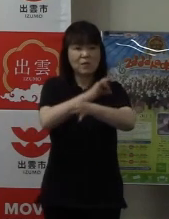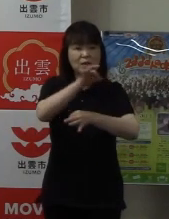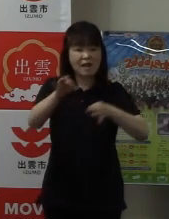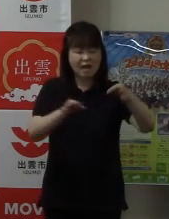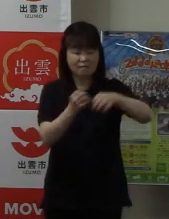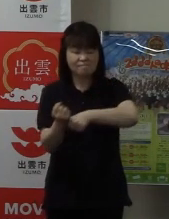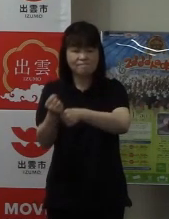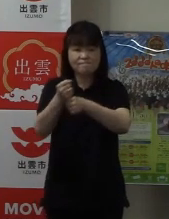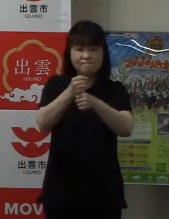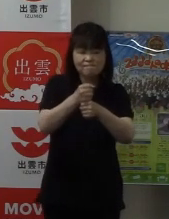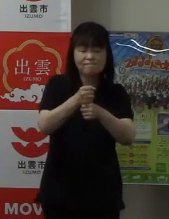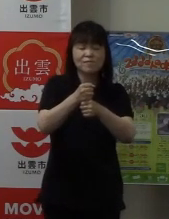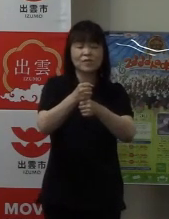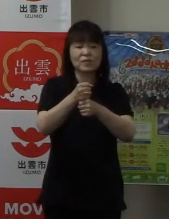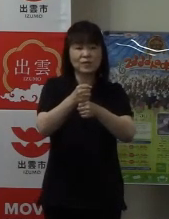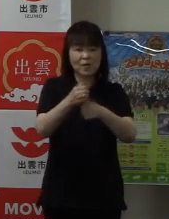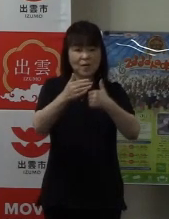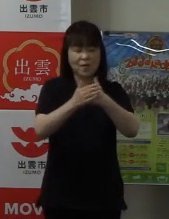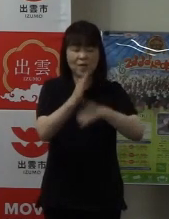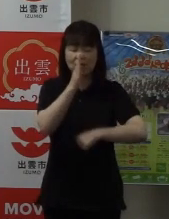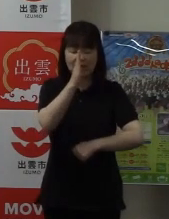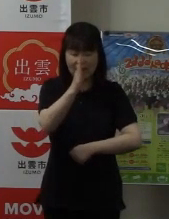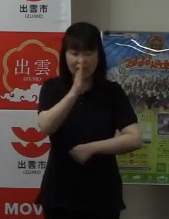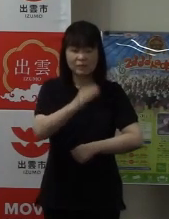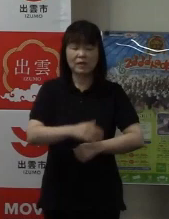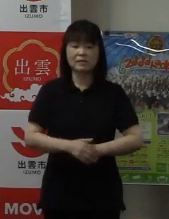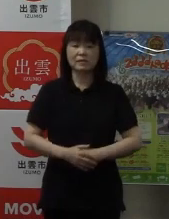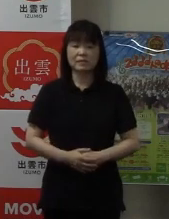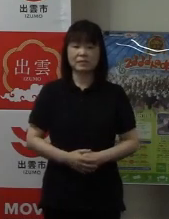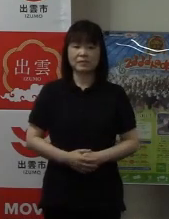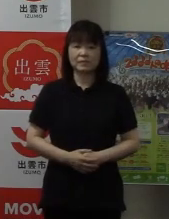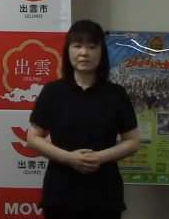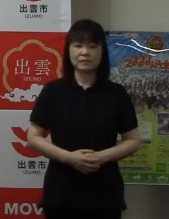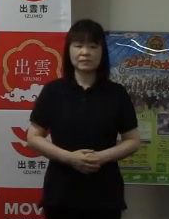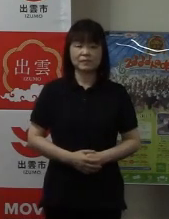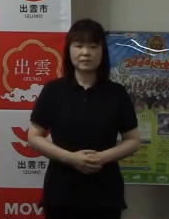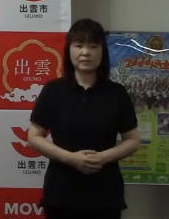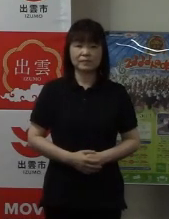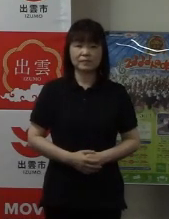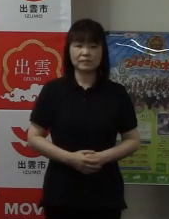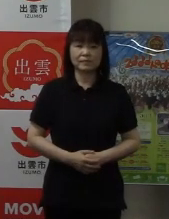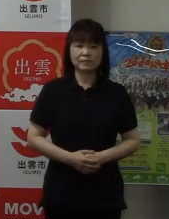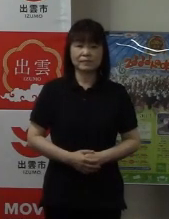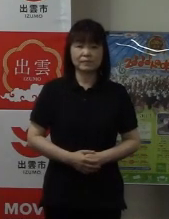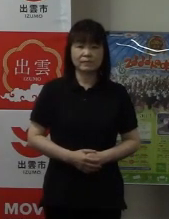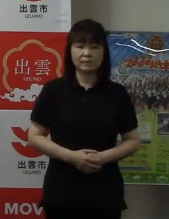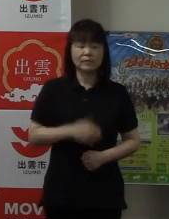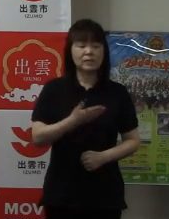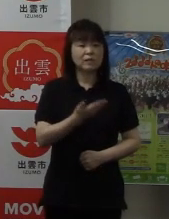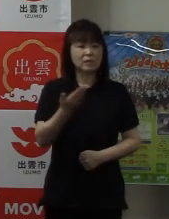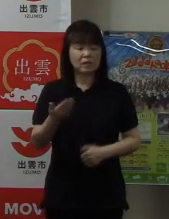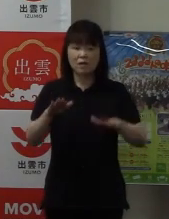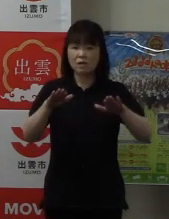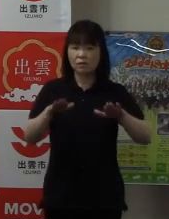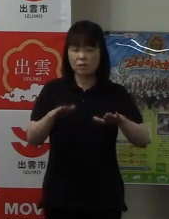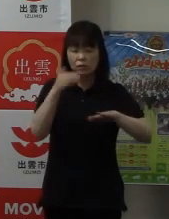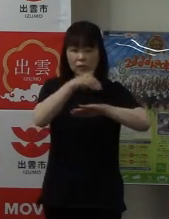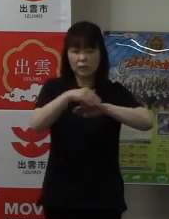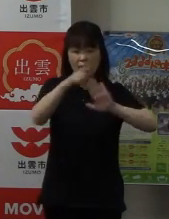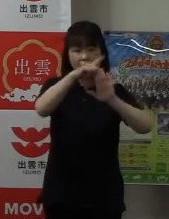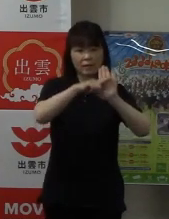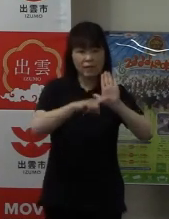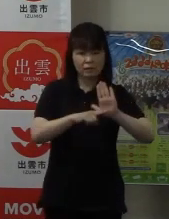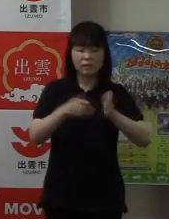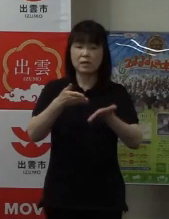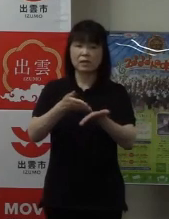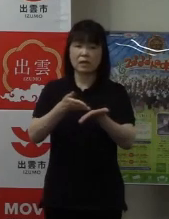にお願いしたいというふうに思います。それでは本日の予定されている案件についてご説明を